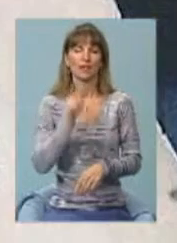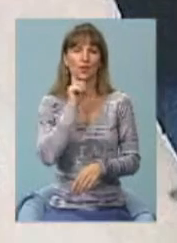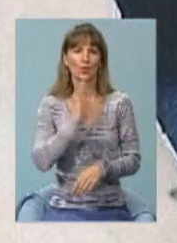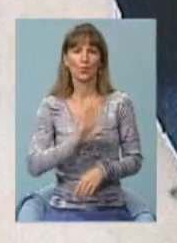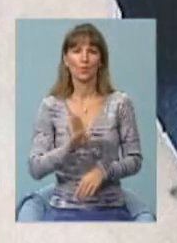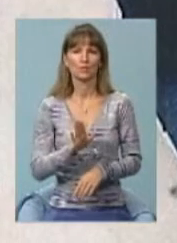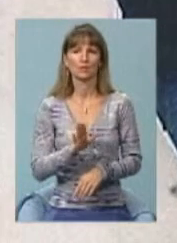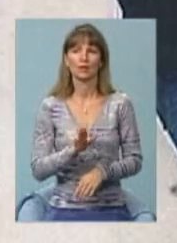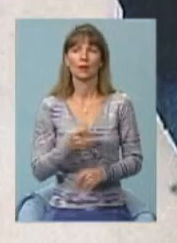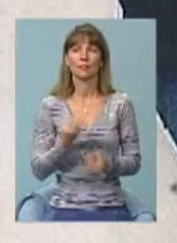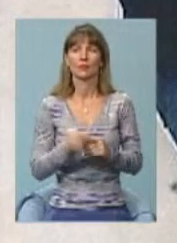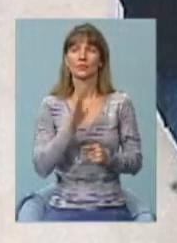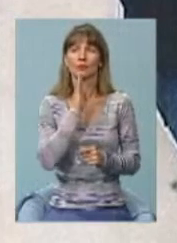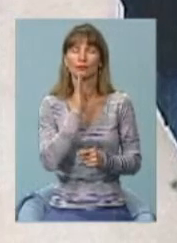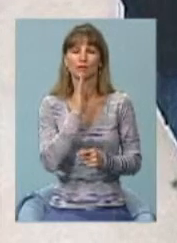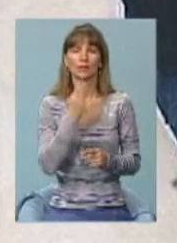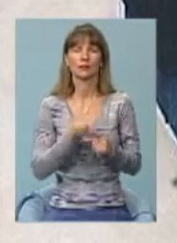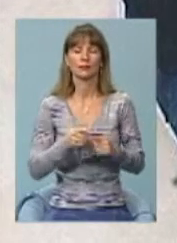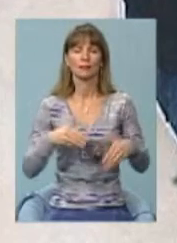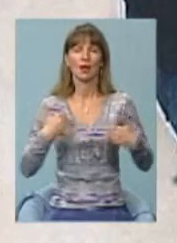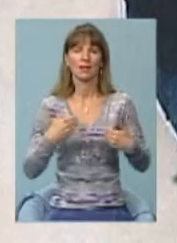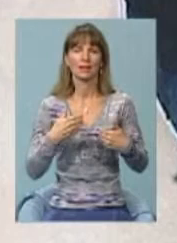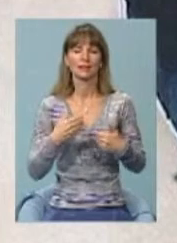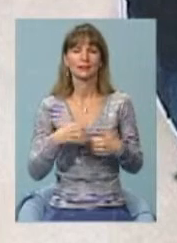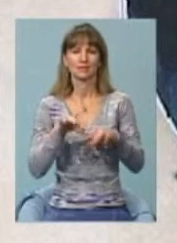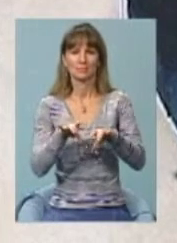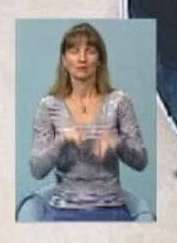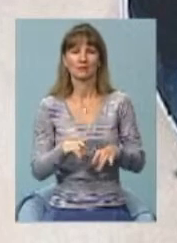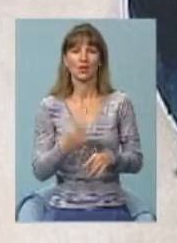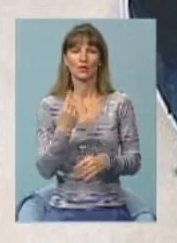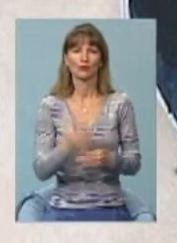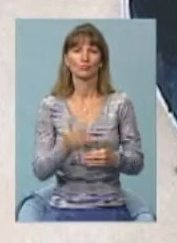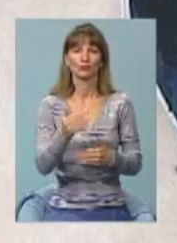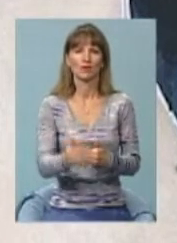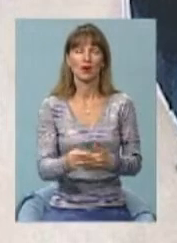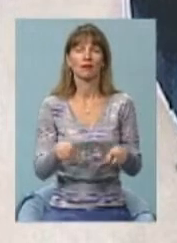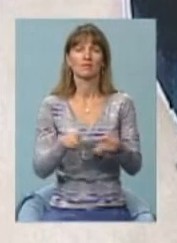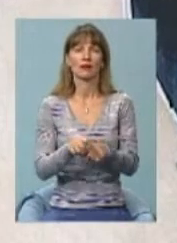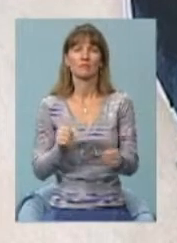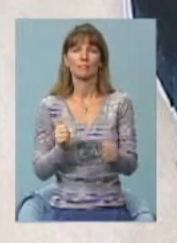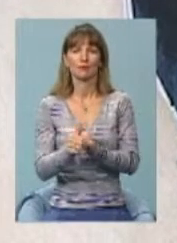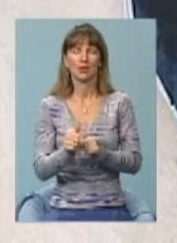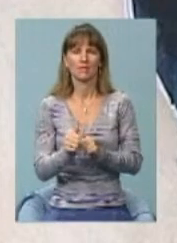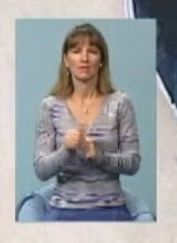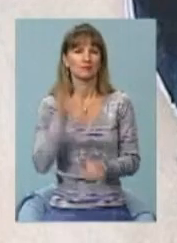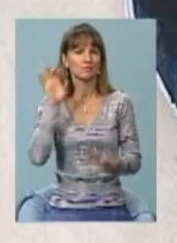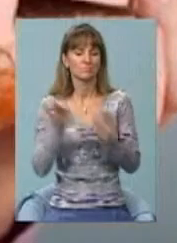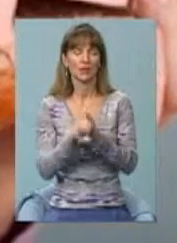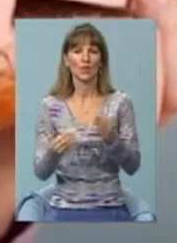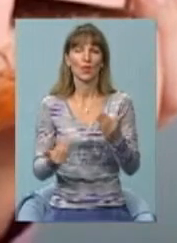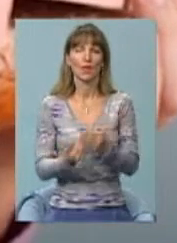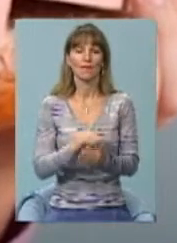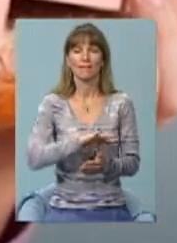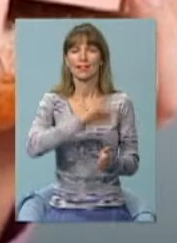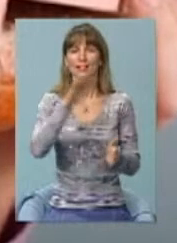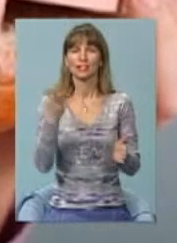дискомфорту. Тож, дівчатка, від триколісних велосипедів до триколісних туфель один крок та вперед підкорювати нові вершини у світі краси.